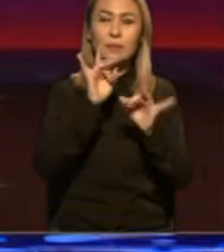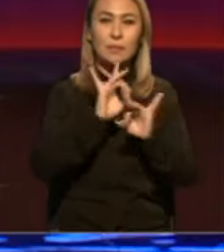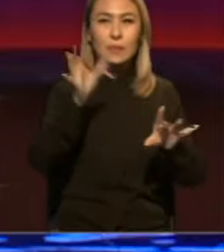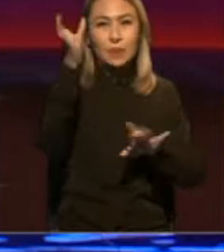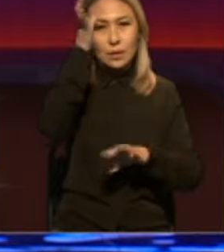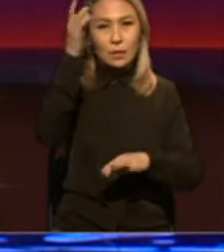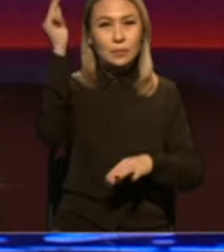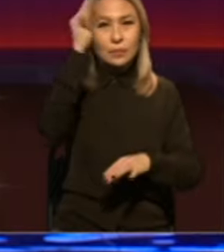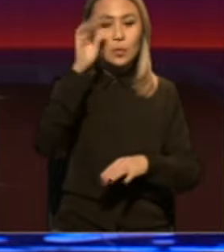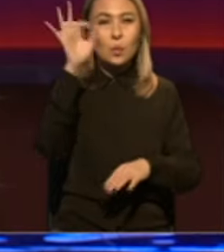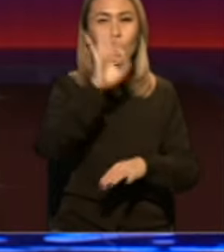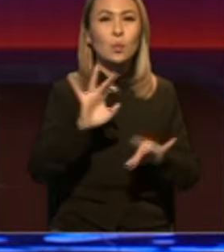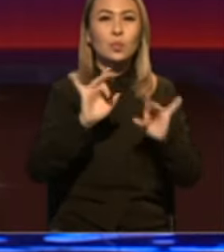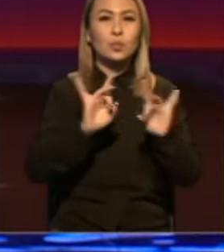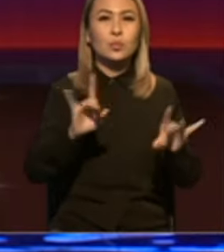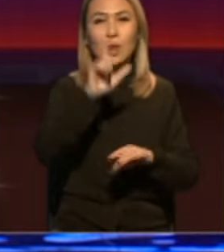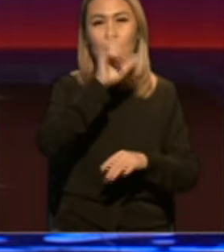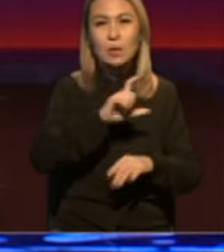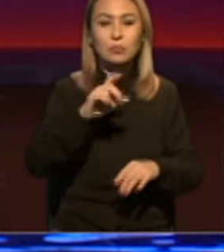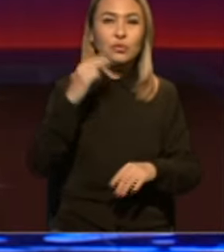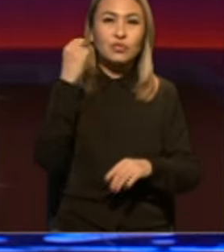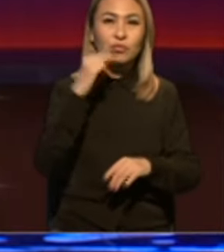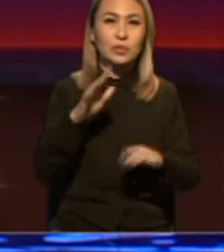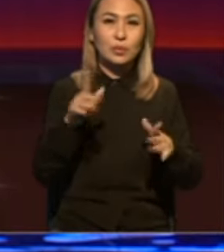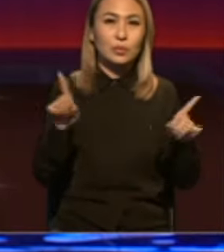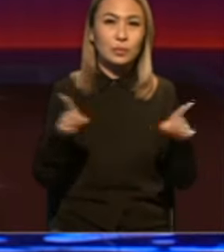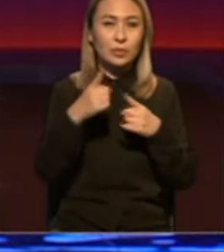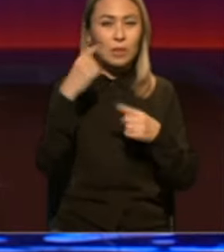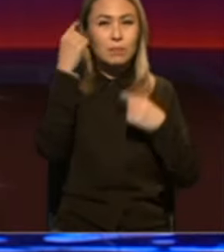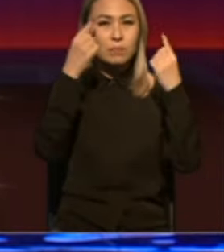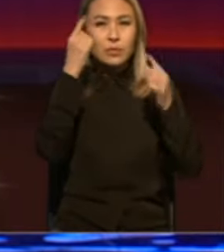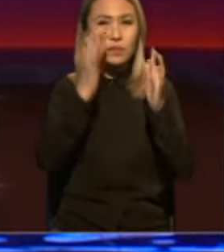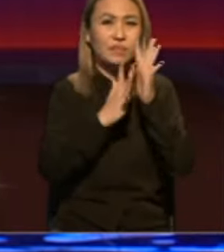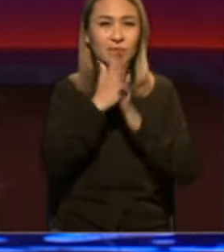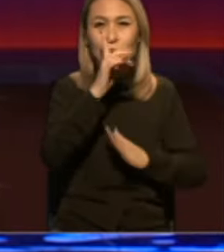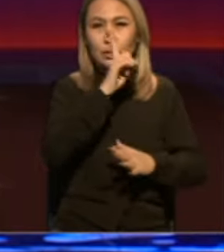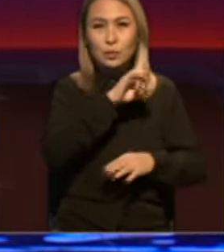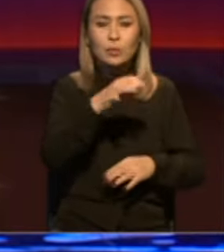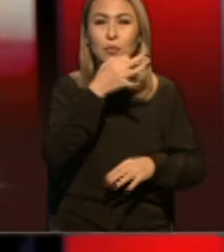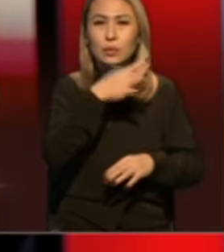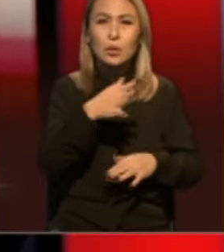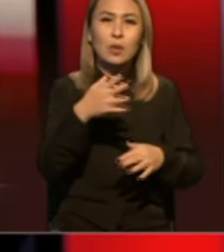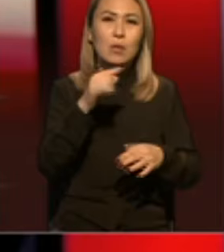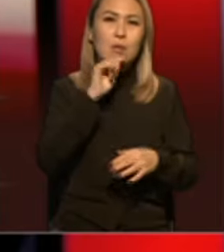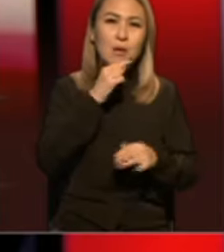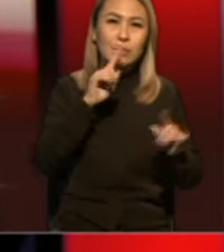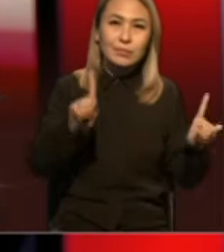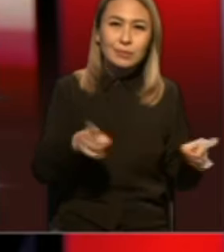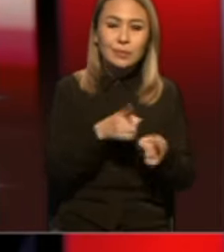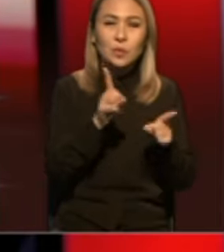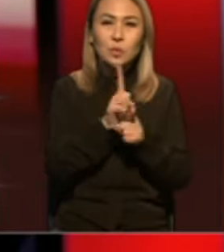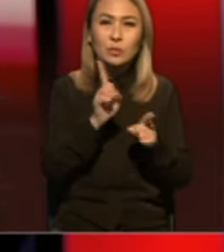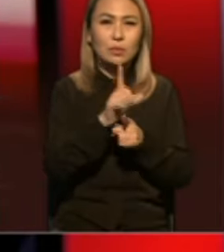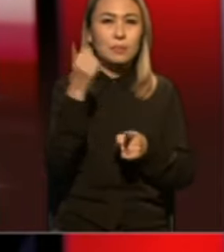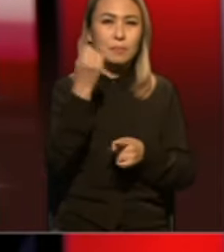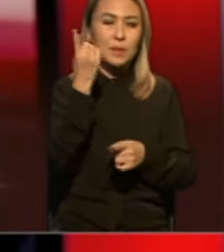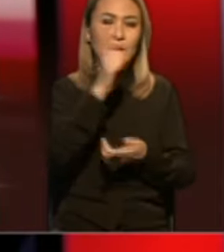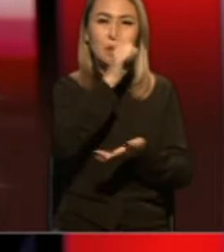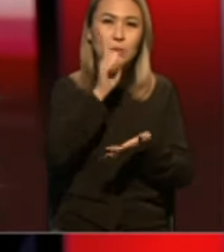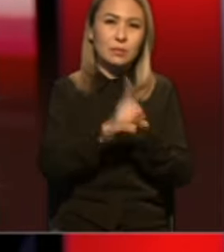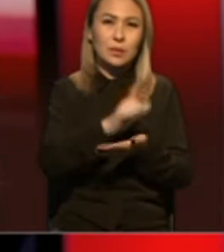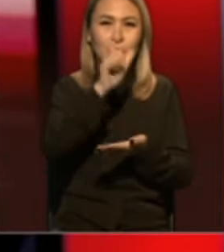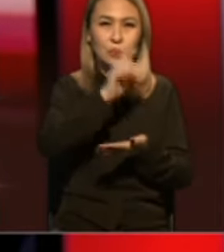білім мәселесін айтып жатыр ғой. Адами капитал, адамның сапасы өспей, санасы өспей, біз қанша жерден экономикамызды көтерейік, айналып